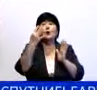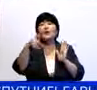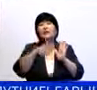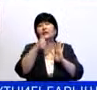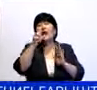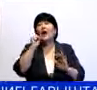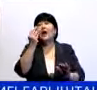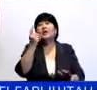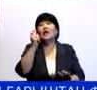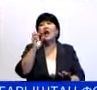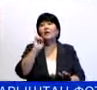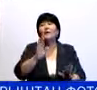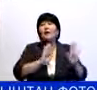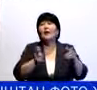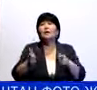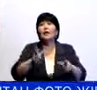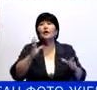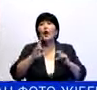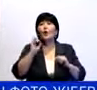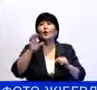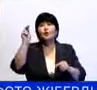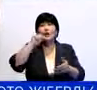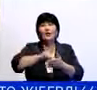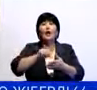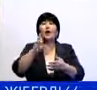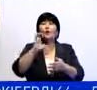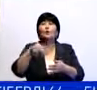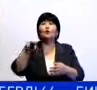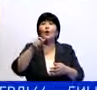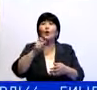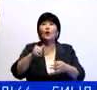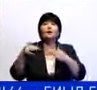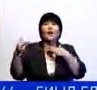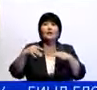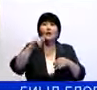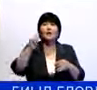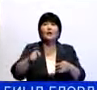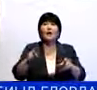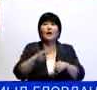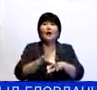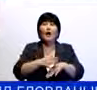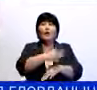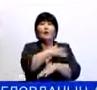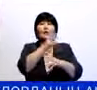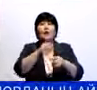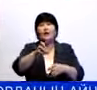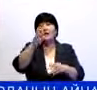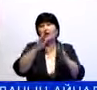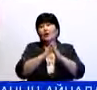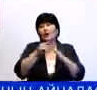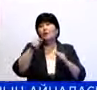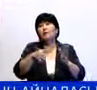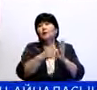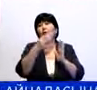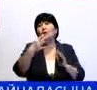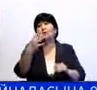жылы Ашхабадтағы командирлер дайындайтын курстан аттанған. Курск доғасындағы қиян-кескі шайқастан ауыр жарақат алған ол елге 1944